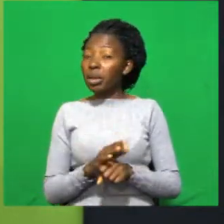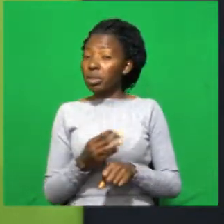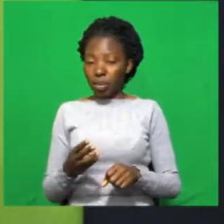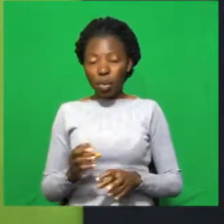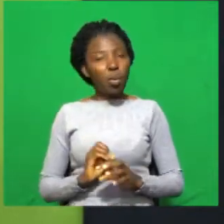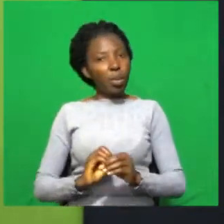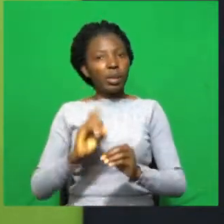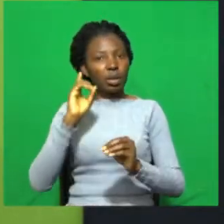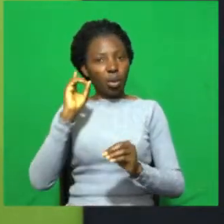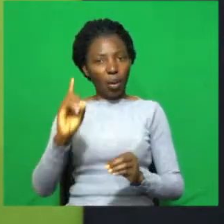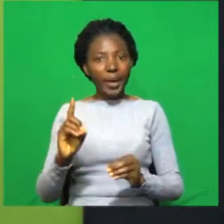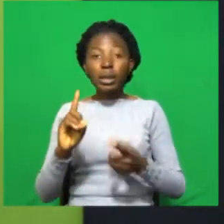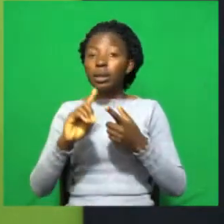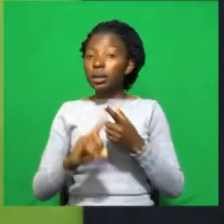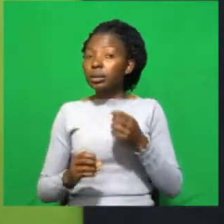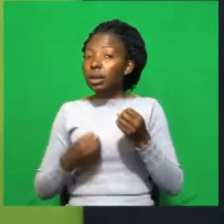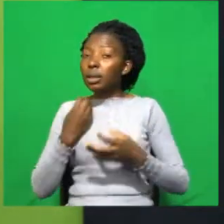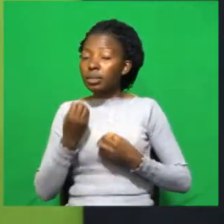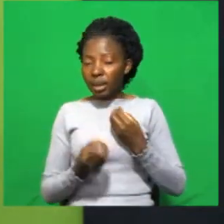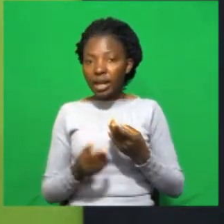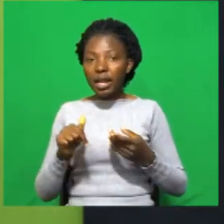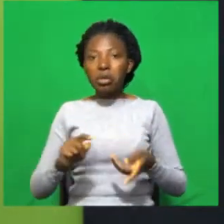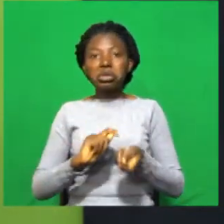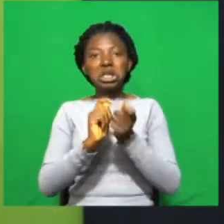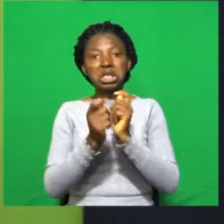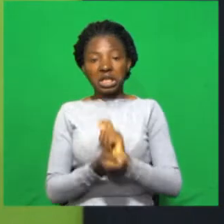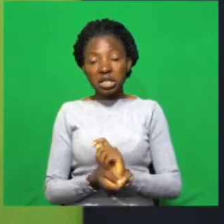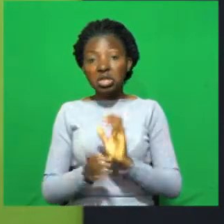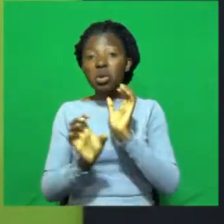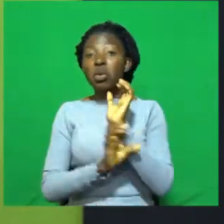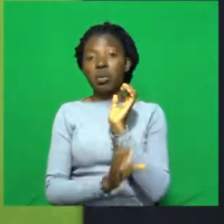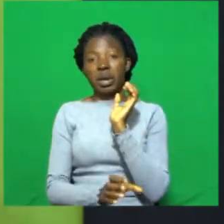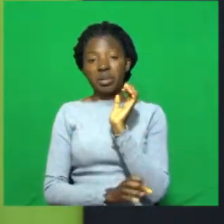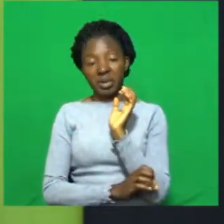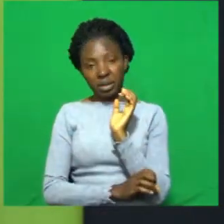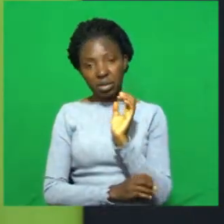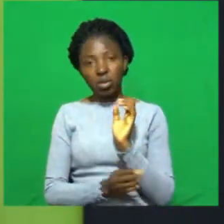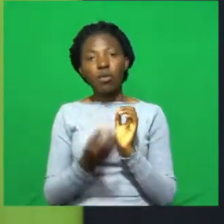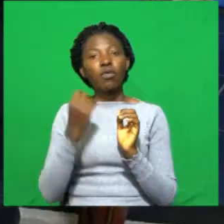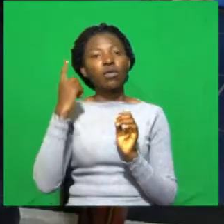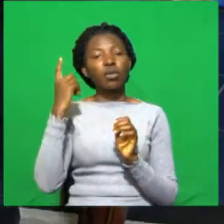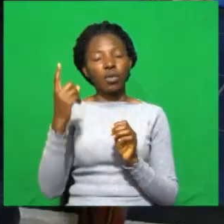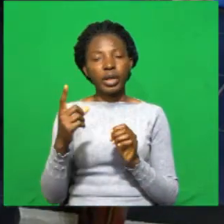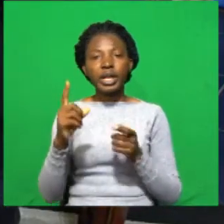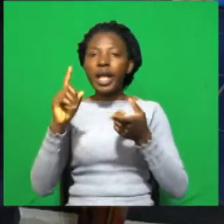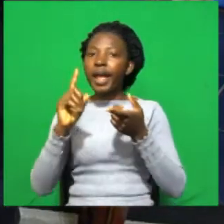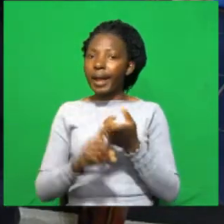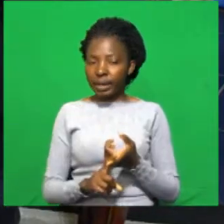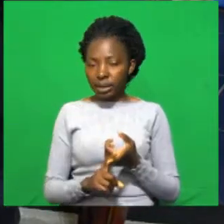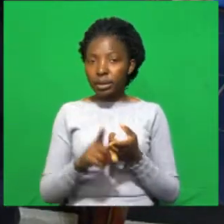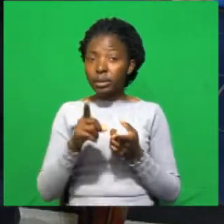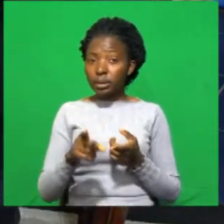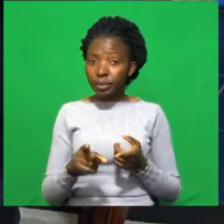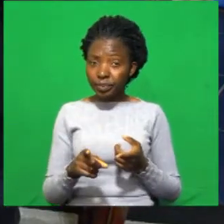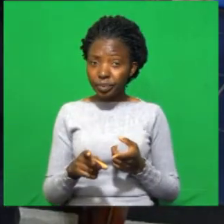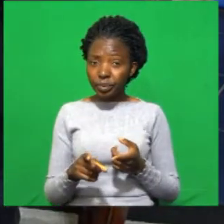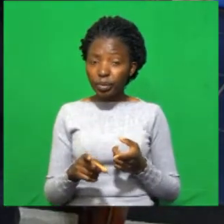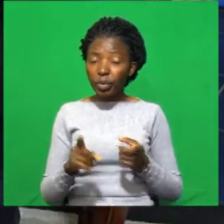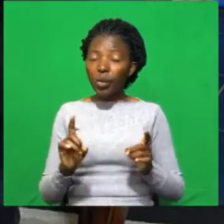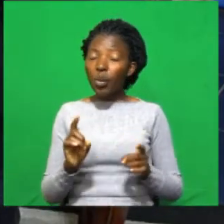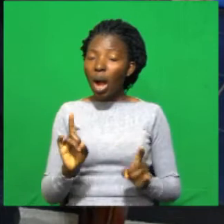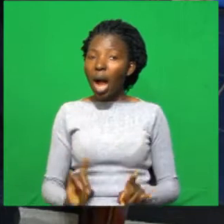vhangeri ndobva patsanangurwa kunzi kuchinjwa hanzi pachaita kufunga kuchinja mitemo yaMwari ndobva panzi zvichaitwa rechirungu